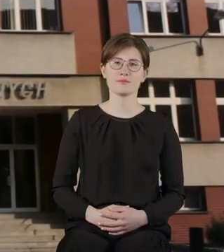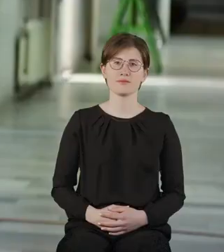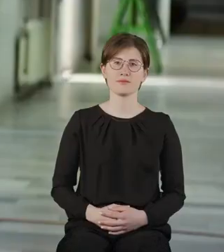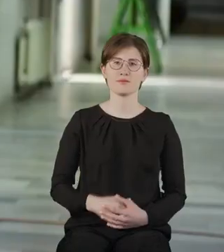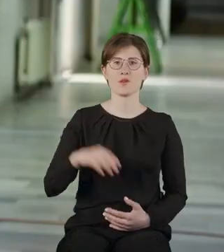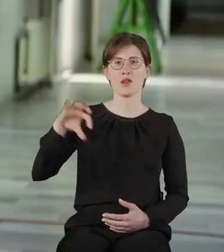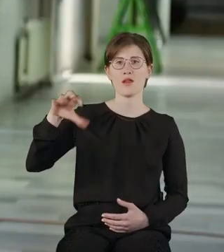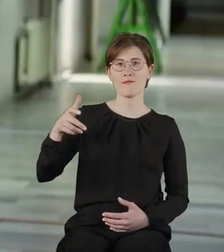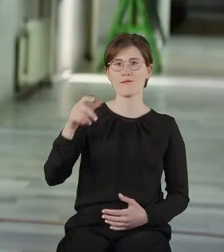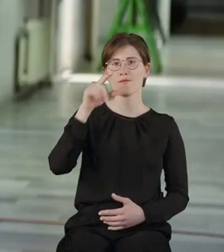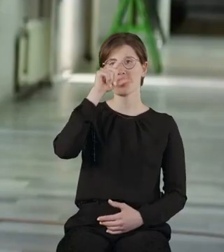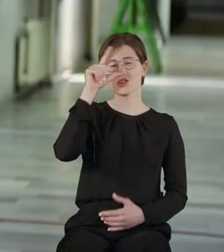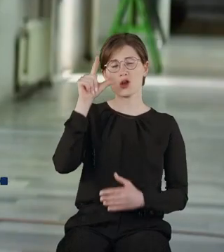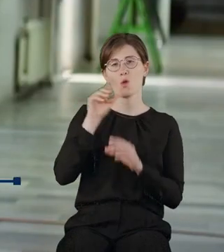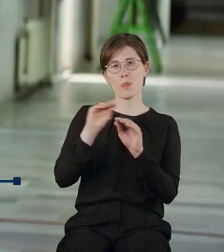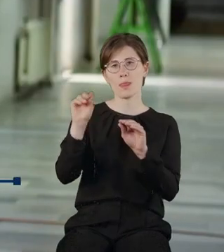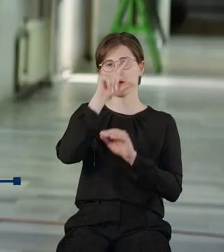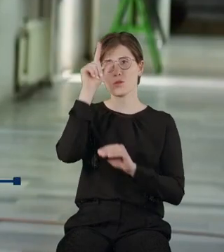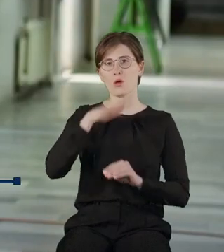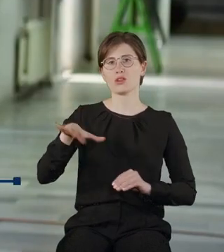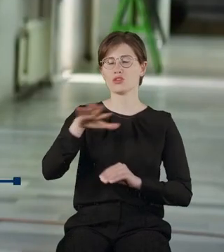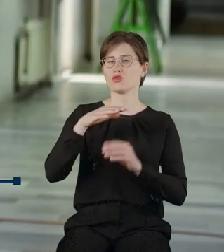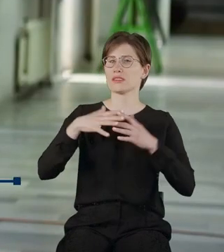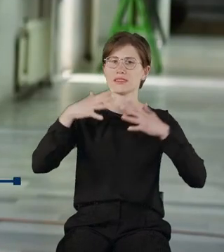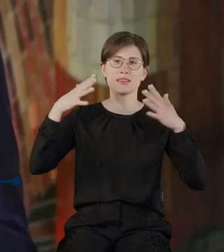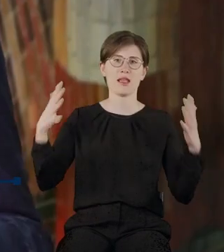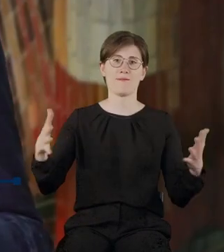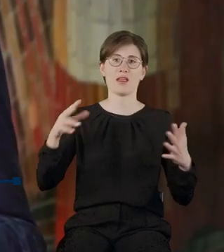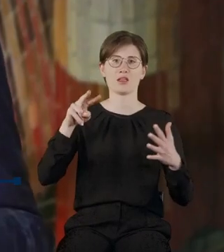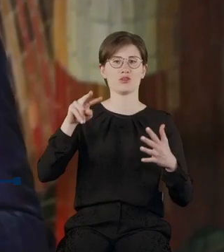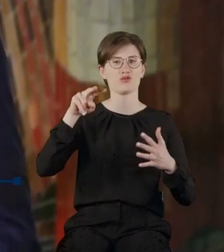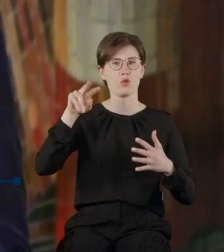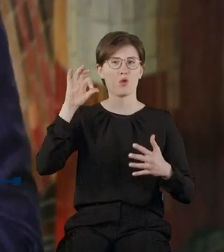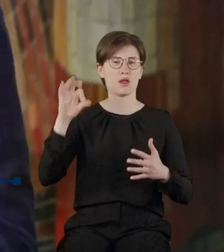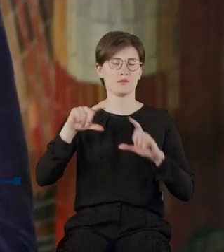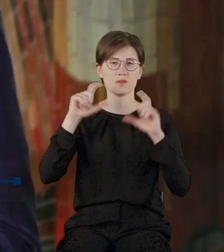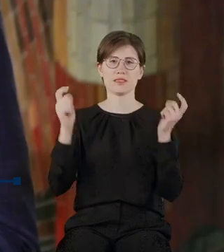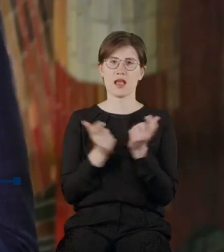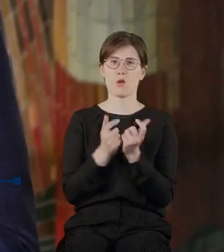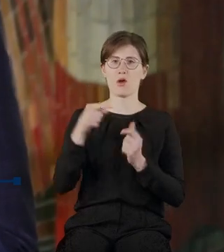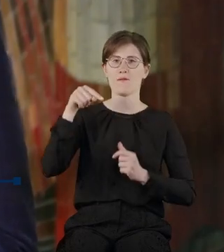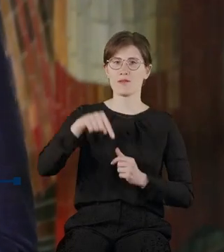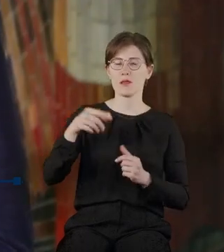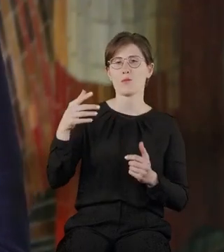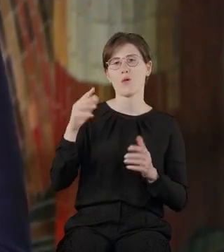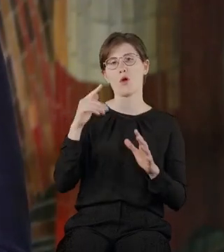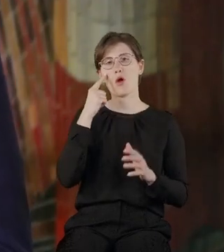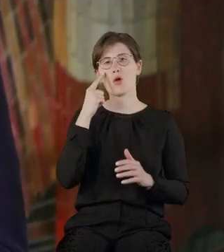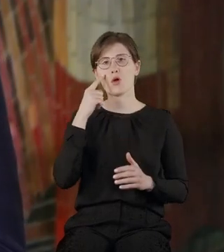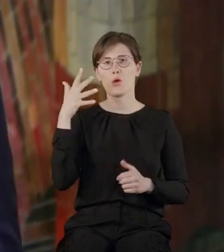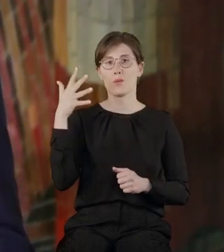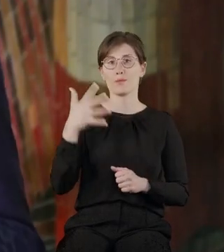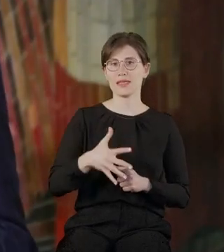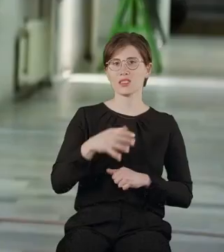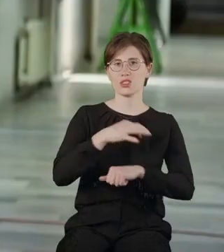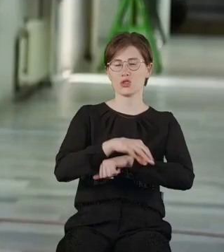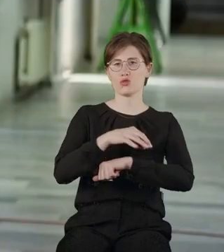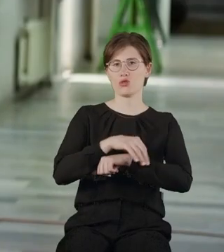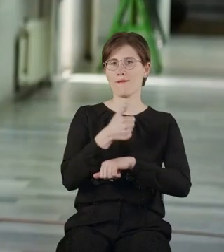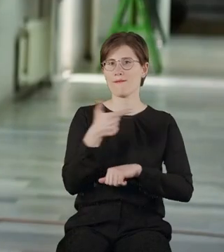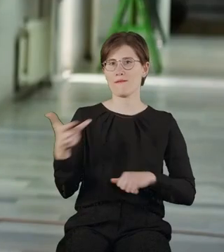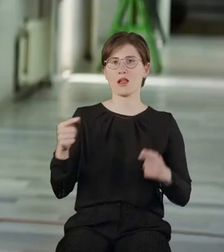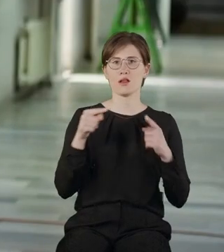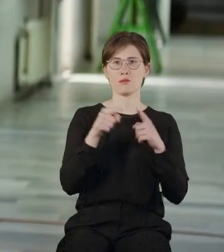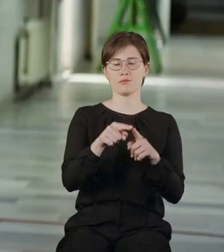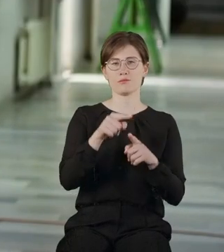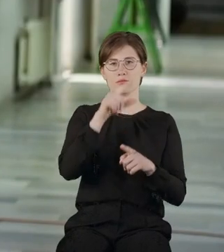Wydział Nauk Społecznych należy do największych w naszym uniwersytecie. Kształcimy w nim ponad 5 tysięcy studentów na wielu kierunkach.